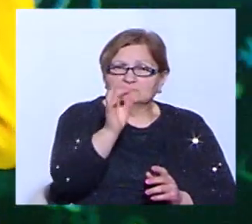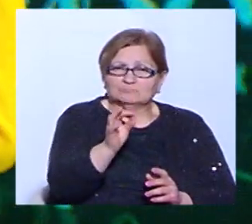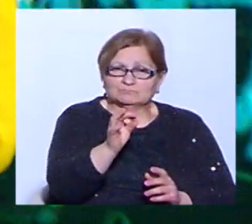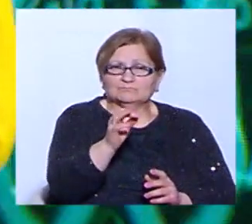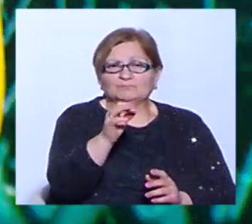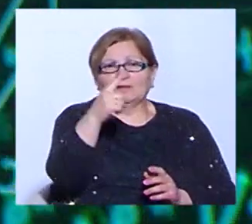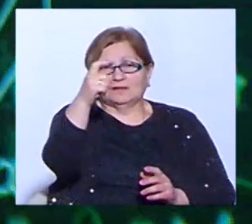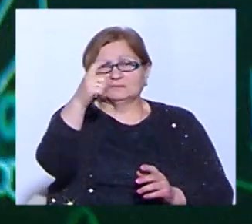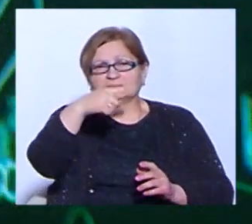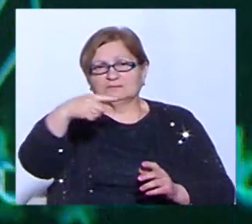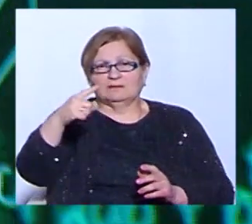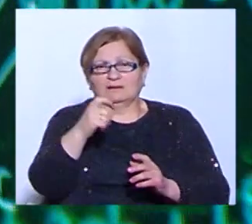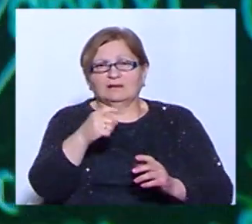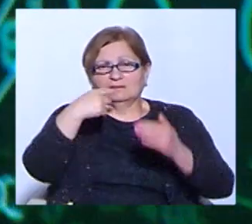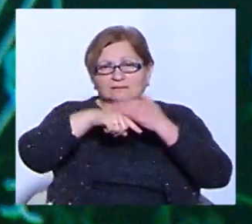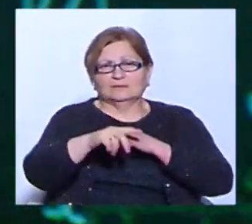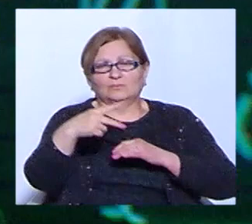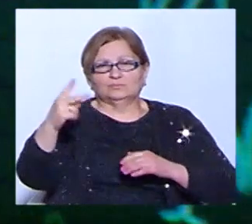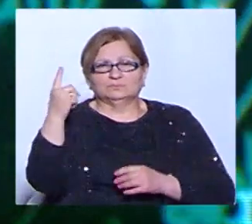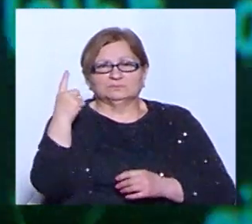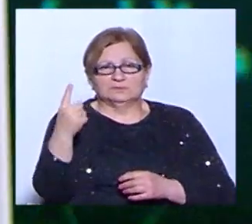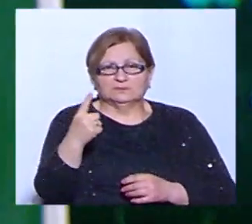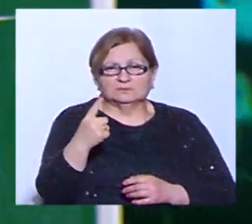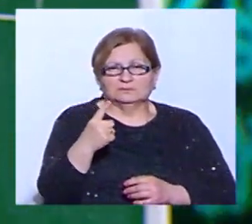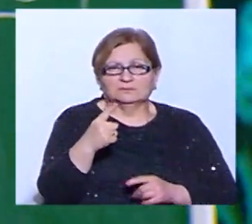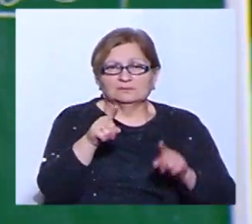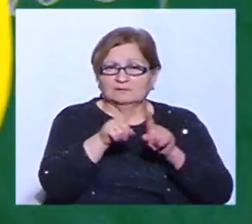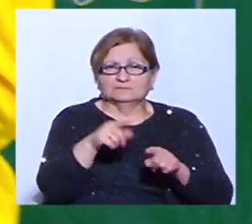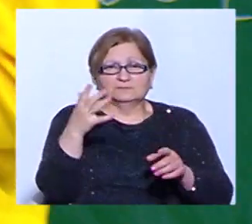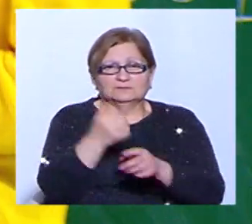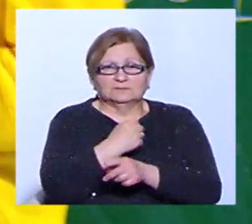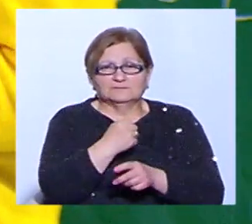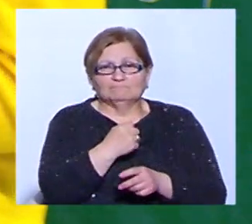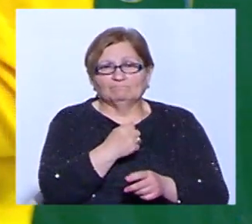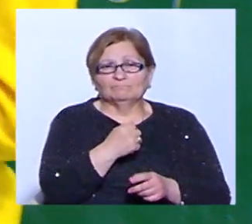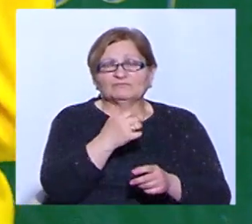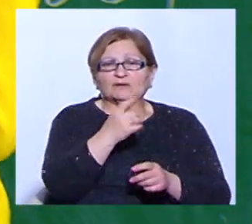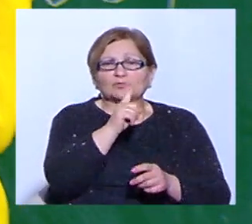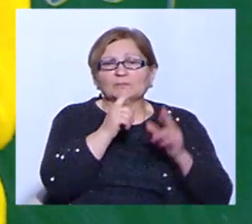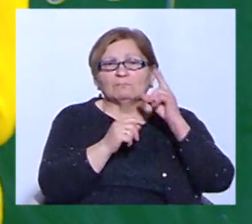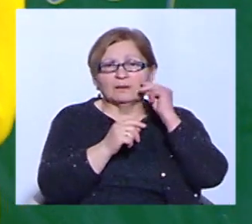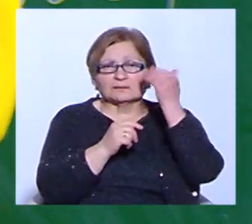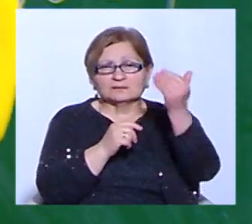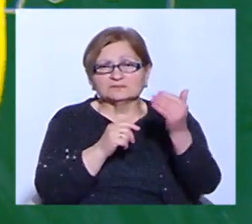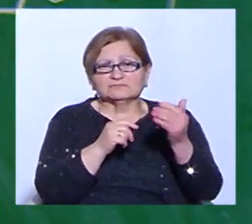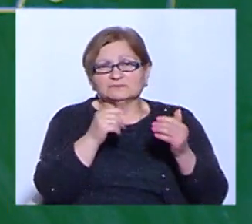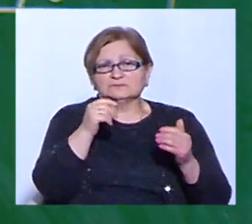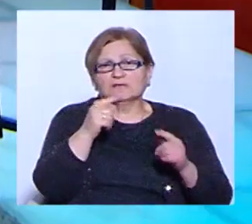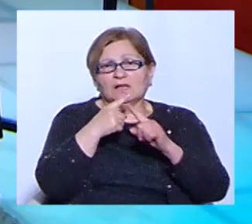უდრის ყოველთვის 1-ს. ასევე, ვიპოვოთ რიცხვის x%, ნიშნავს ეს